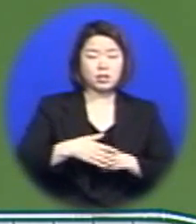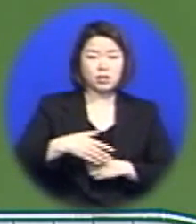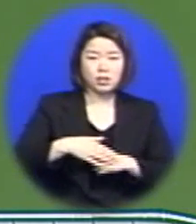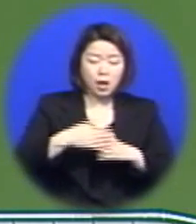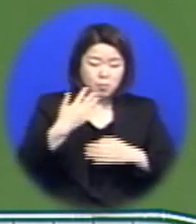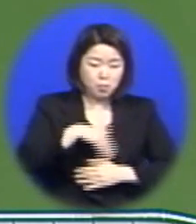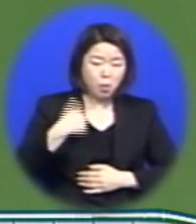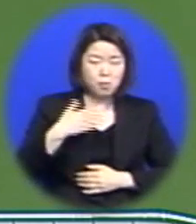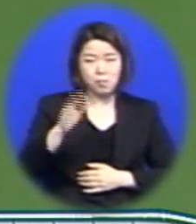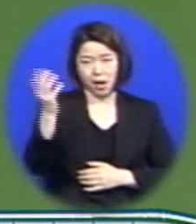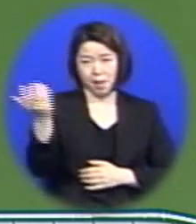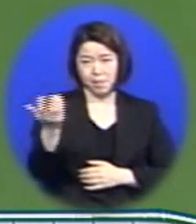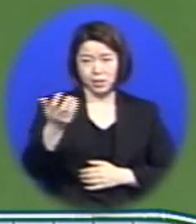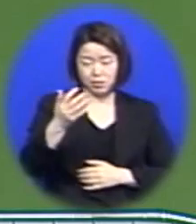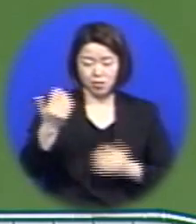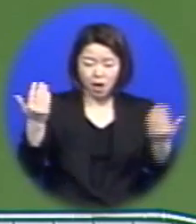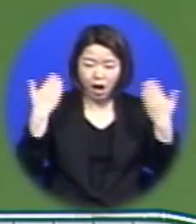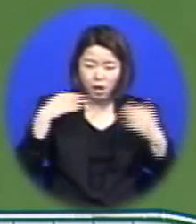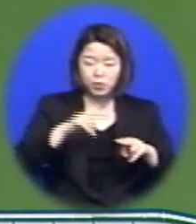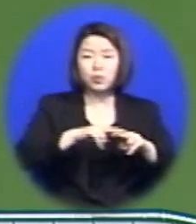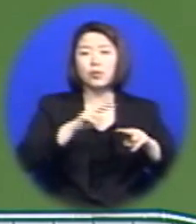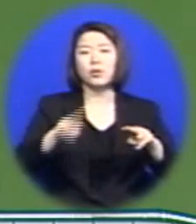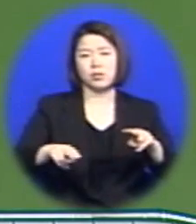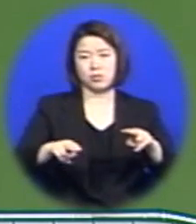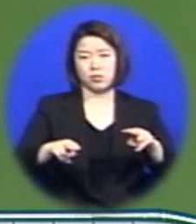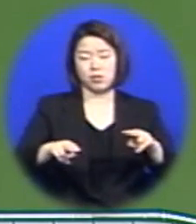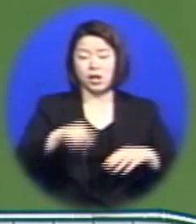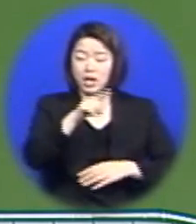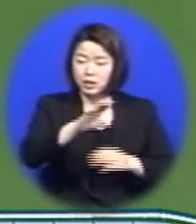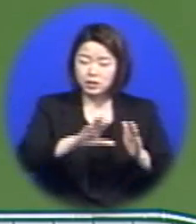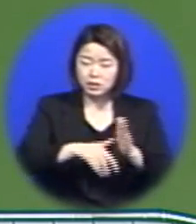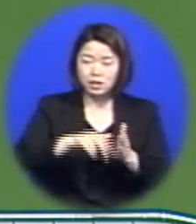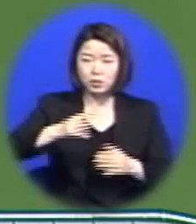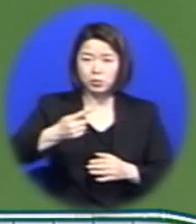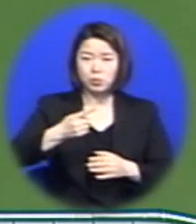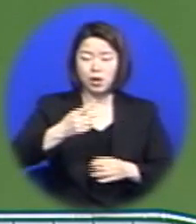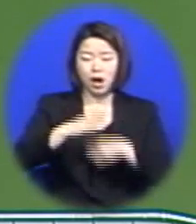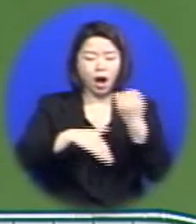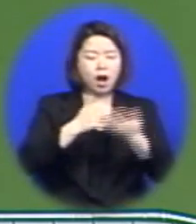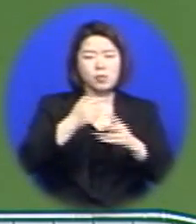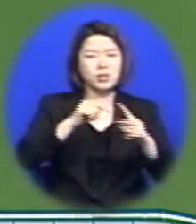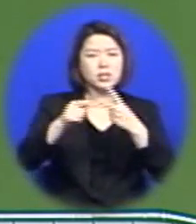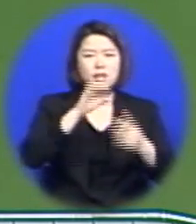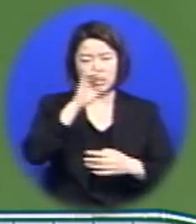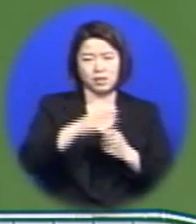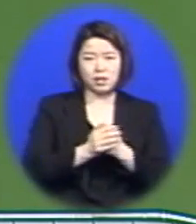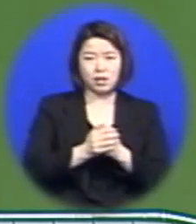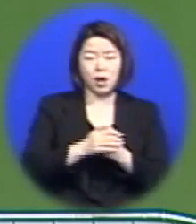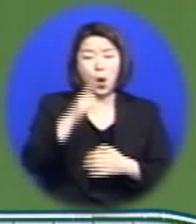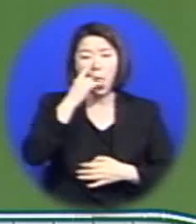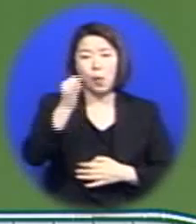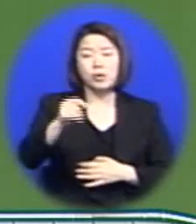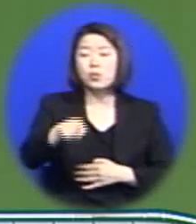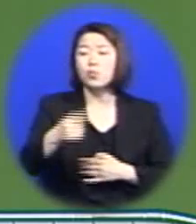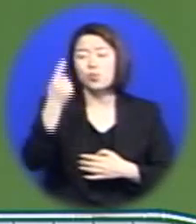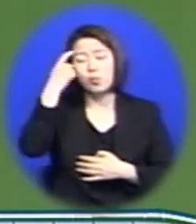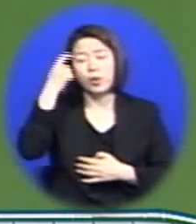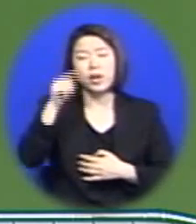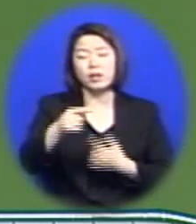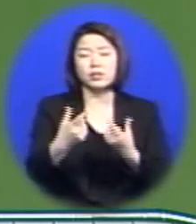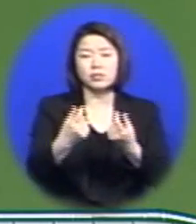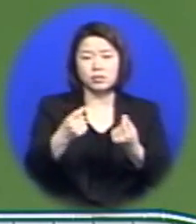그만둬야 됐습니다 그때도 정말 이해가 안 되더라 어머니 왜 그렇게 기도하세요 너